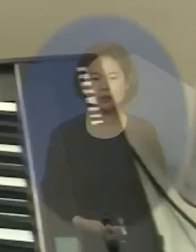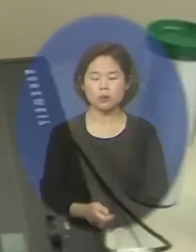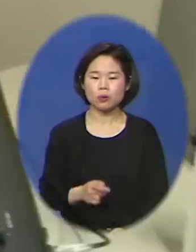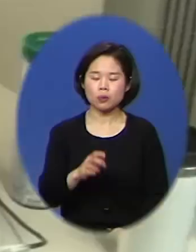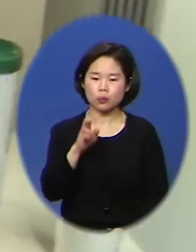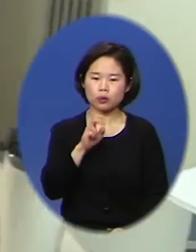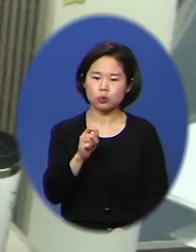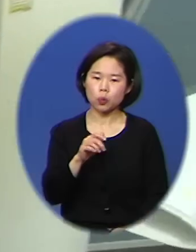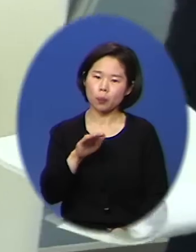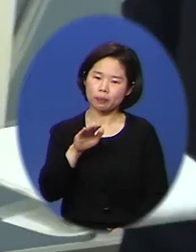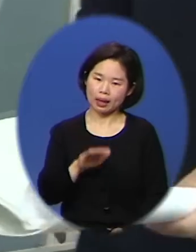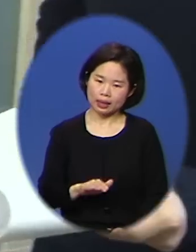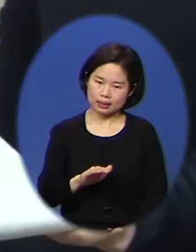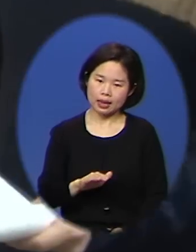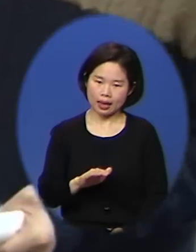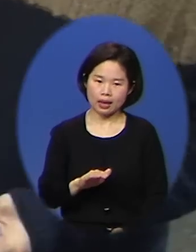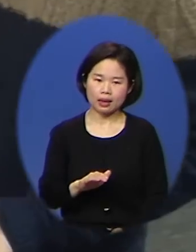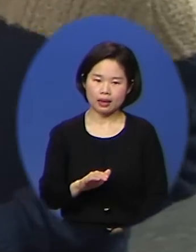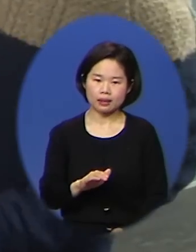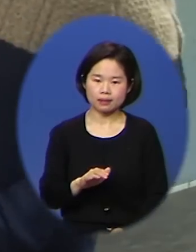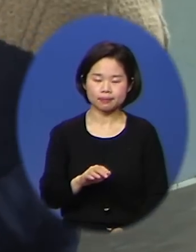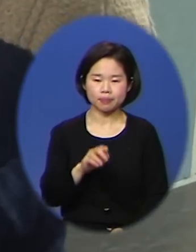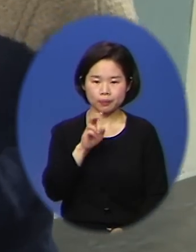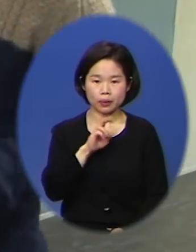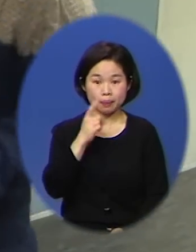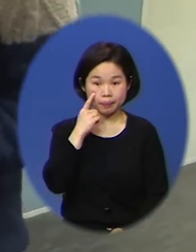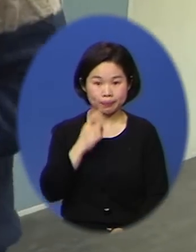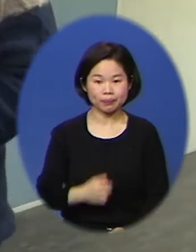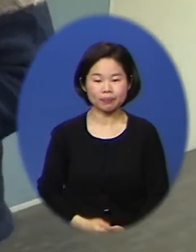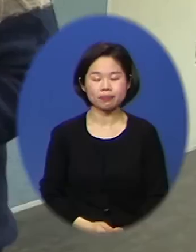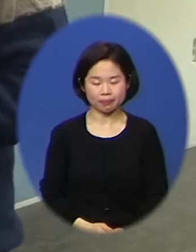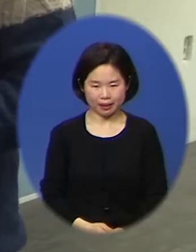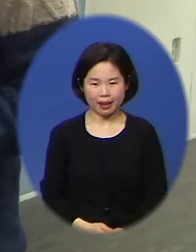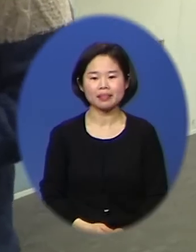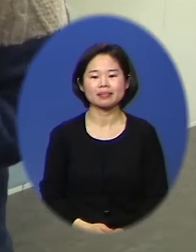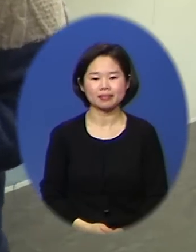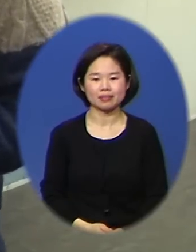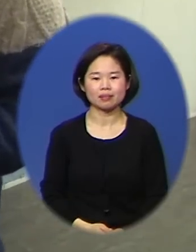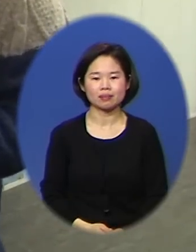낮은 거예요. 한 키 낮은 걸로 불러볼게요. 네.